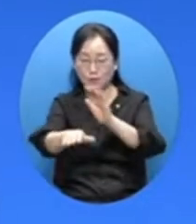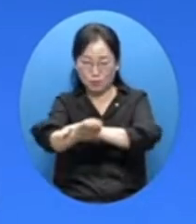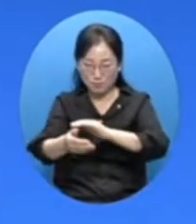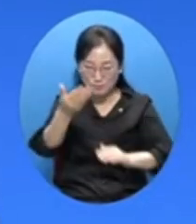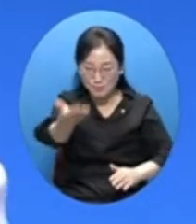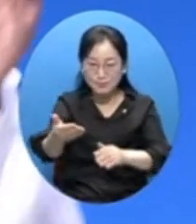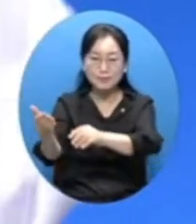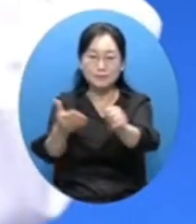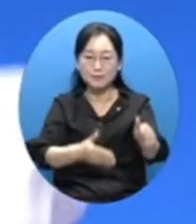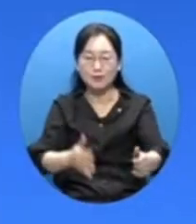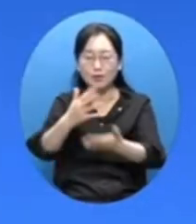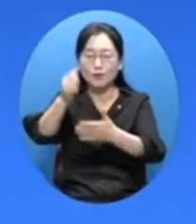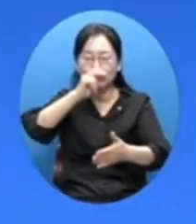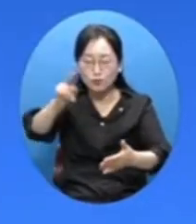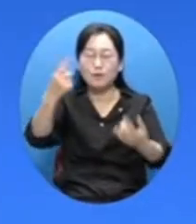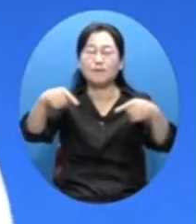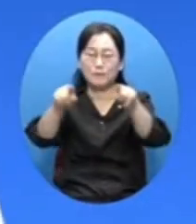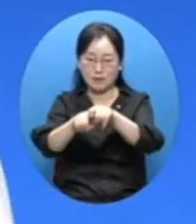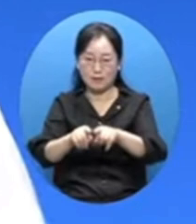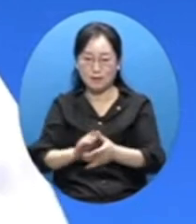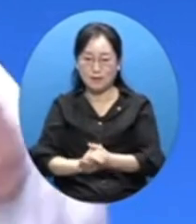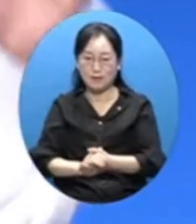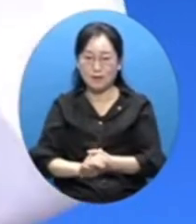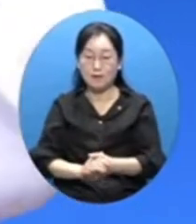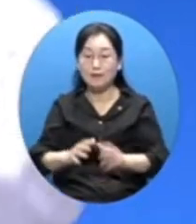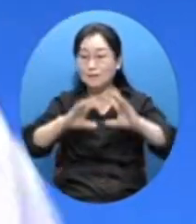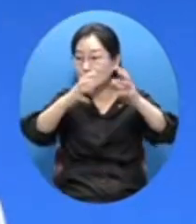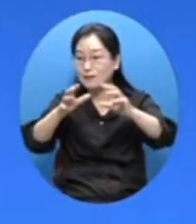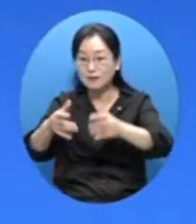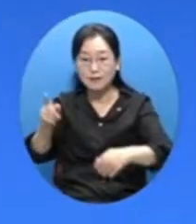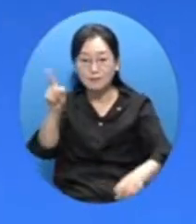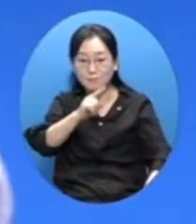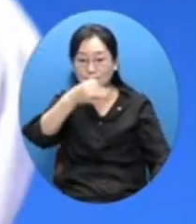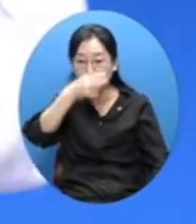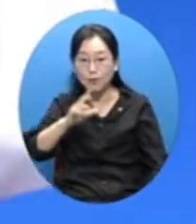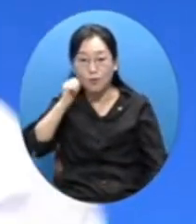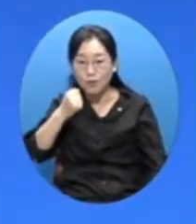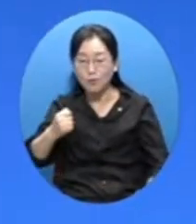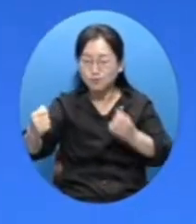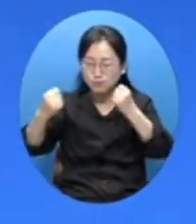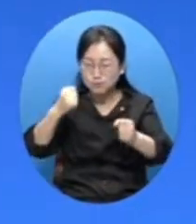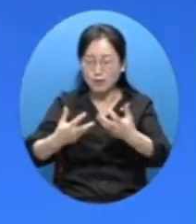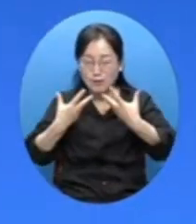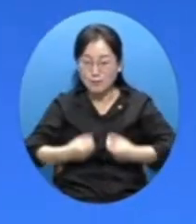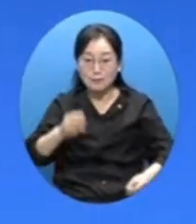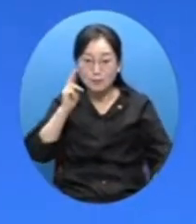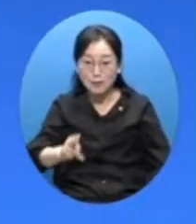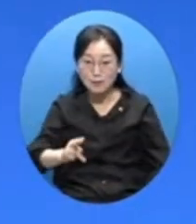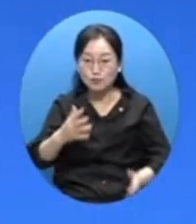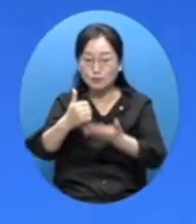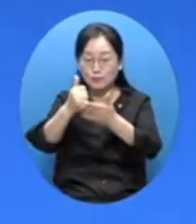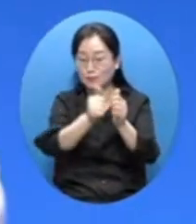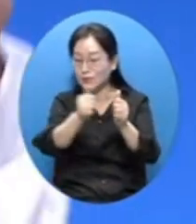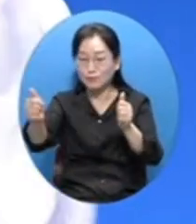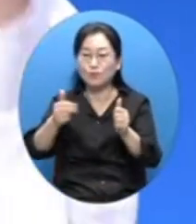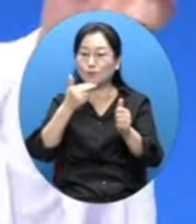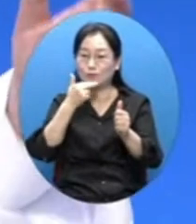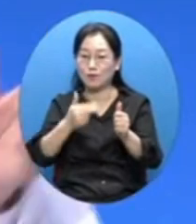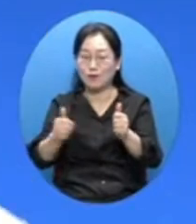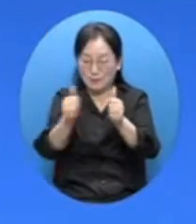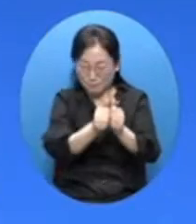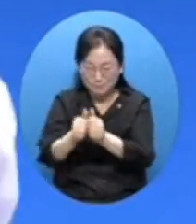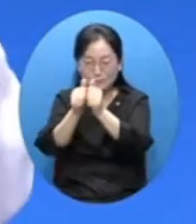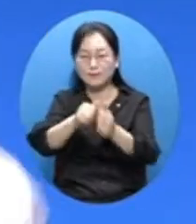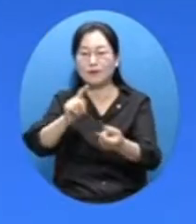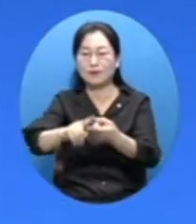바랍니다. 주님이 우리 함께 하십니다. 이 세상이 아무리 힘들고 어려워도 절망이 깊어도 우리 주님은 우리를 떠나지 아니하십니다. 우리 함께